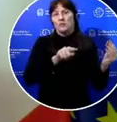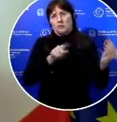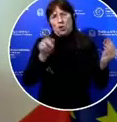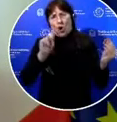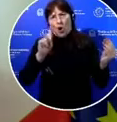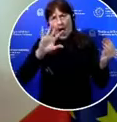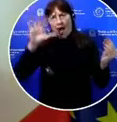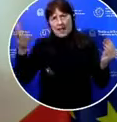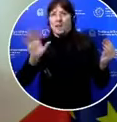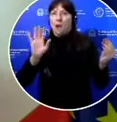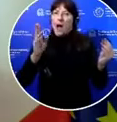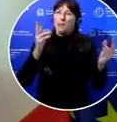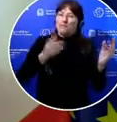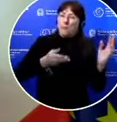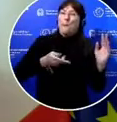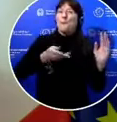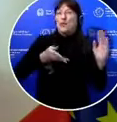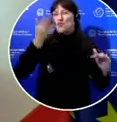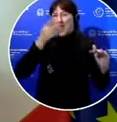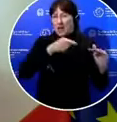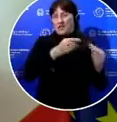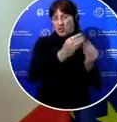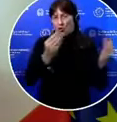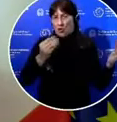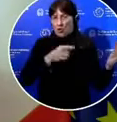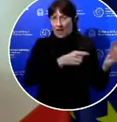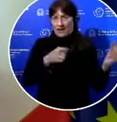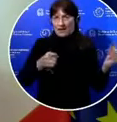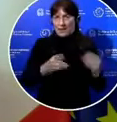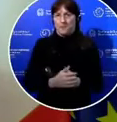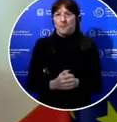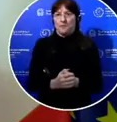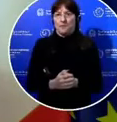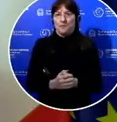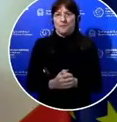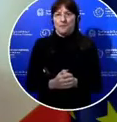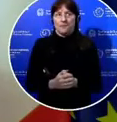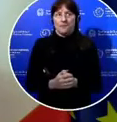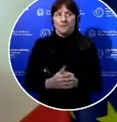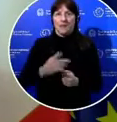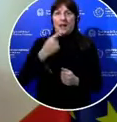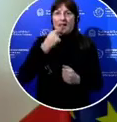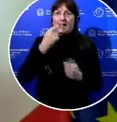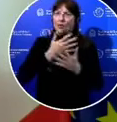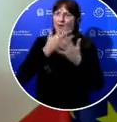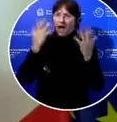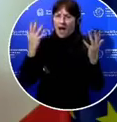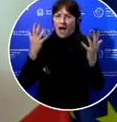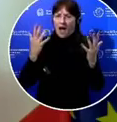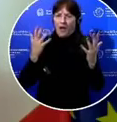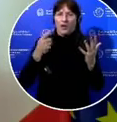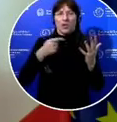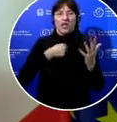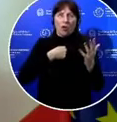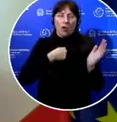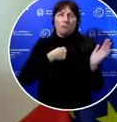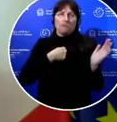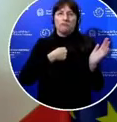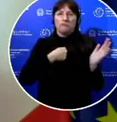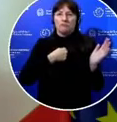modo particolare. Dico con chiarezza che faccio parte di un pensiero, di